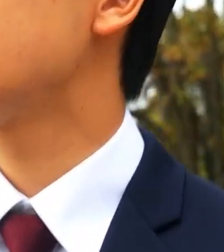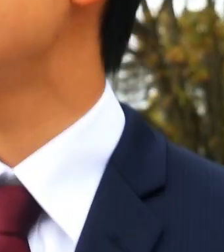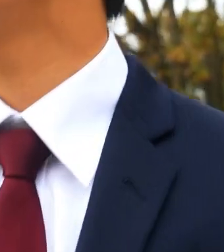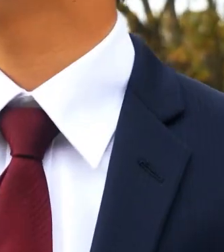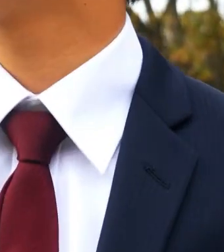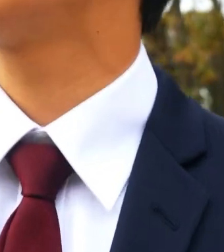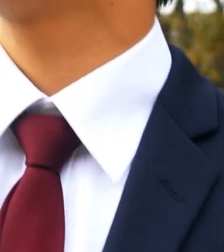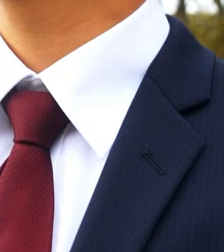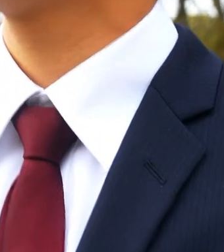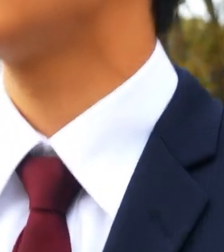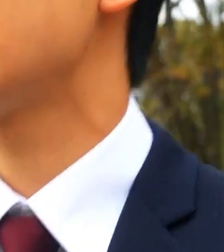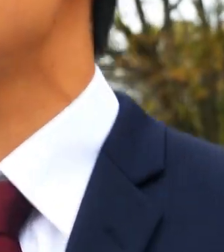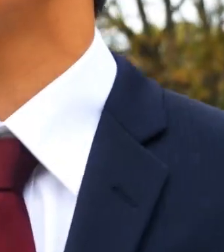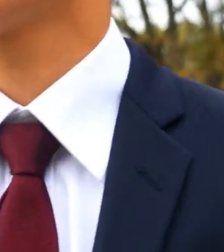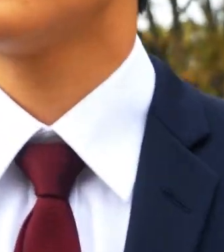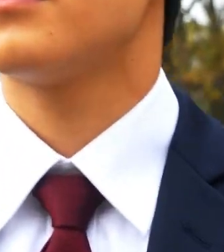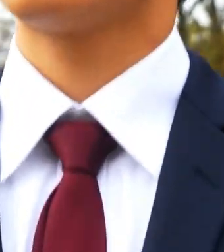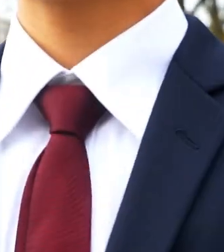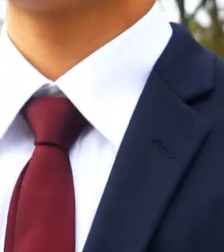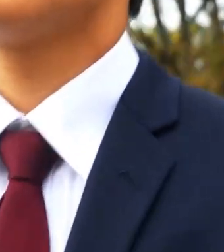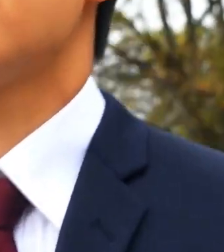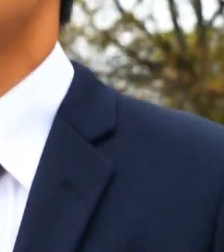鈴木福の耳より広島。